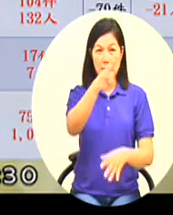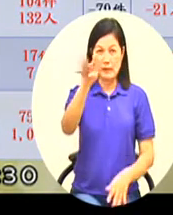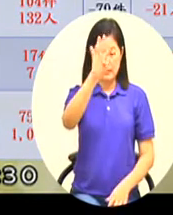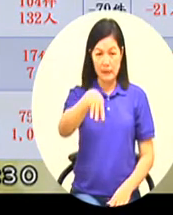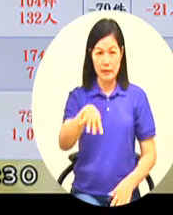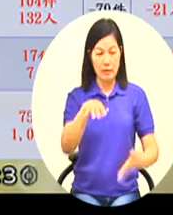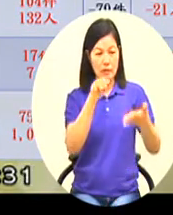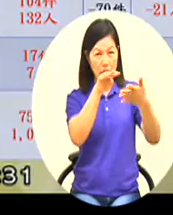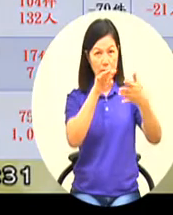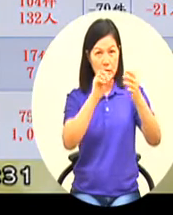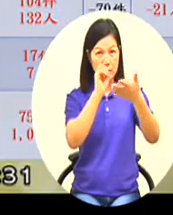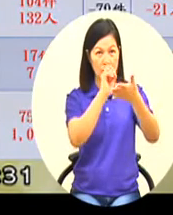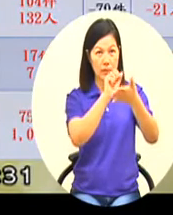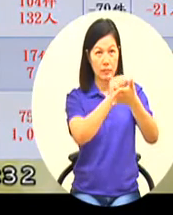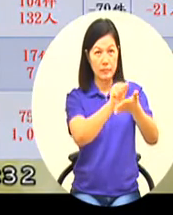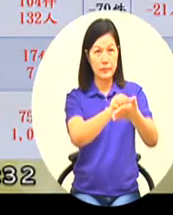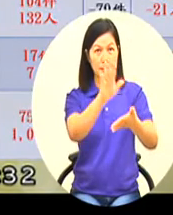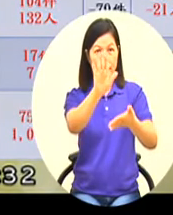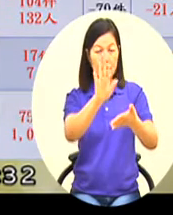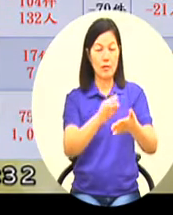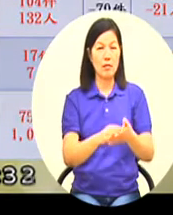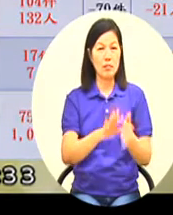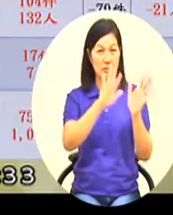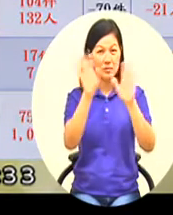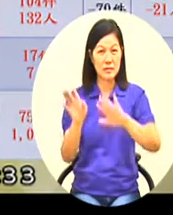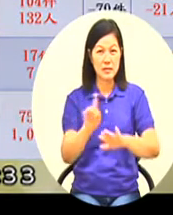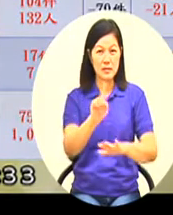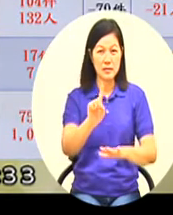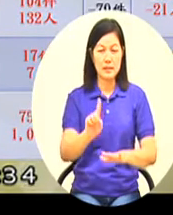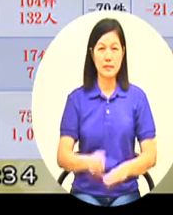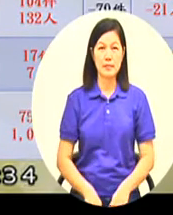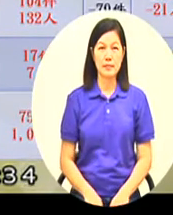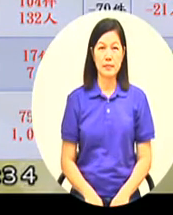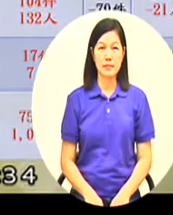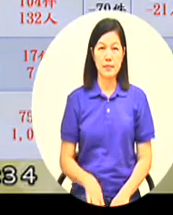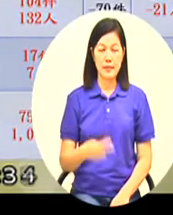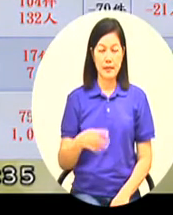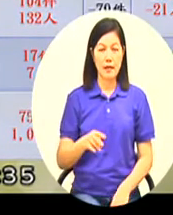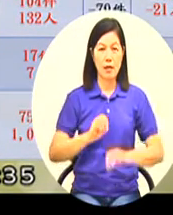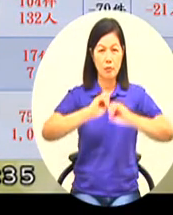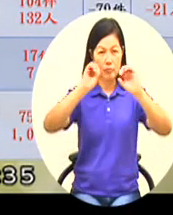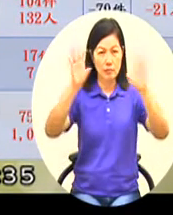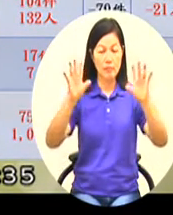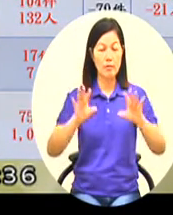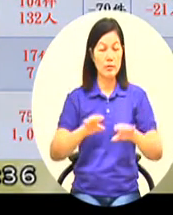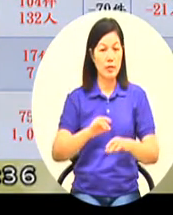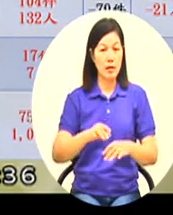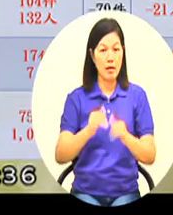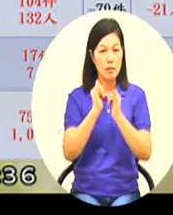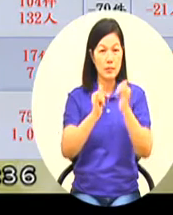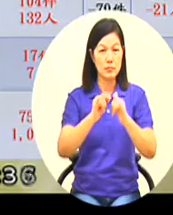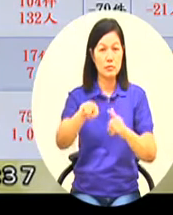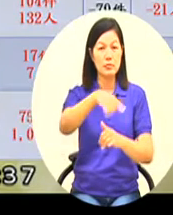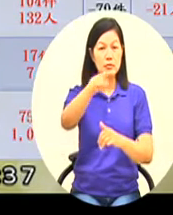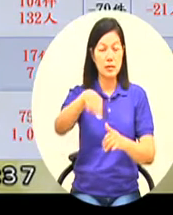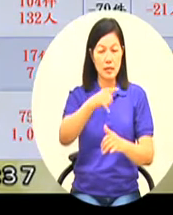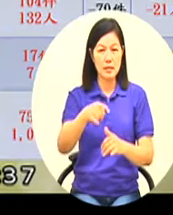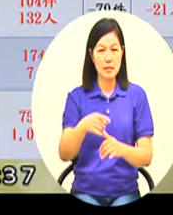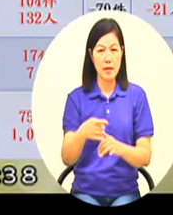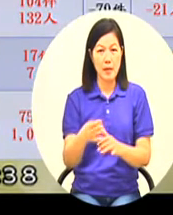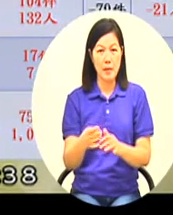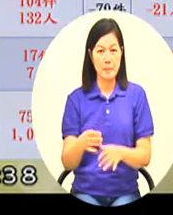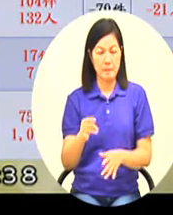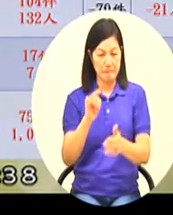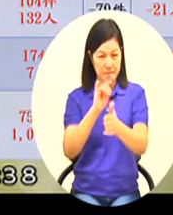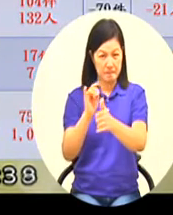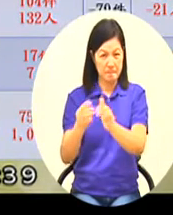个模式。那这个诈骗模式一方面我们也是宣导民众免于被骗，另一方面也是